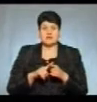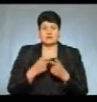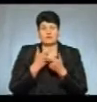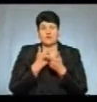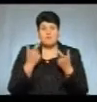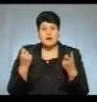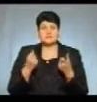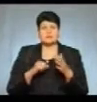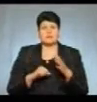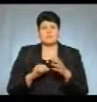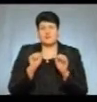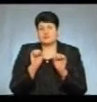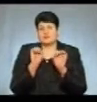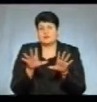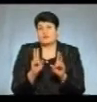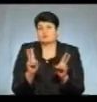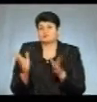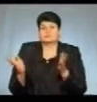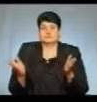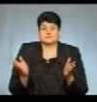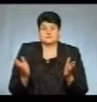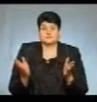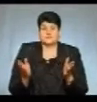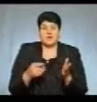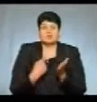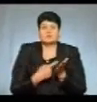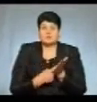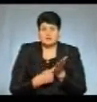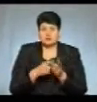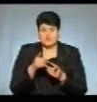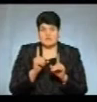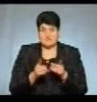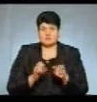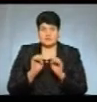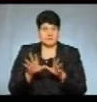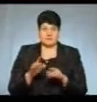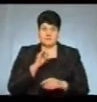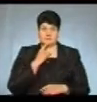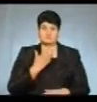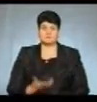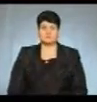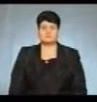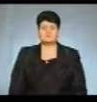інформація, ця база може бути передана будь-кому. І довести потім, що вона дійсно передана, буде дуже складно.